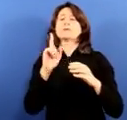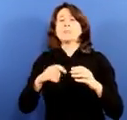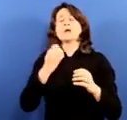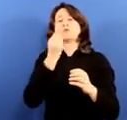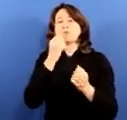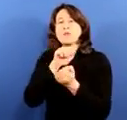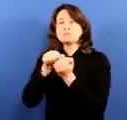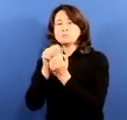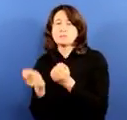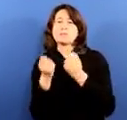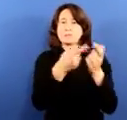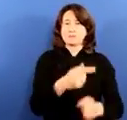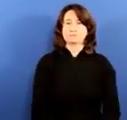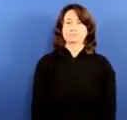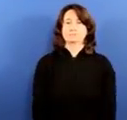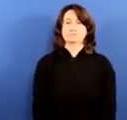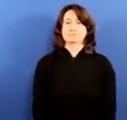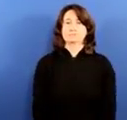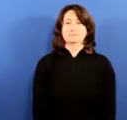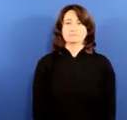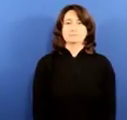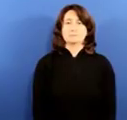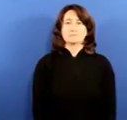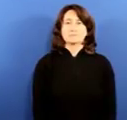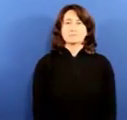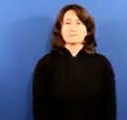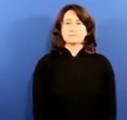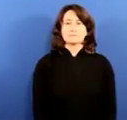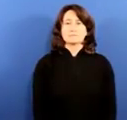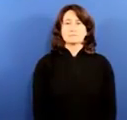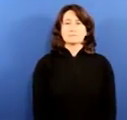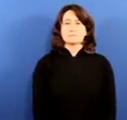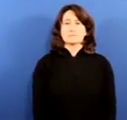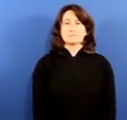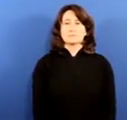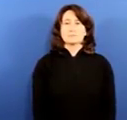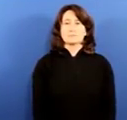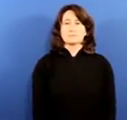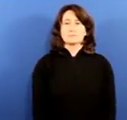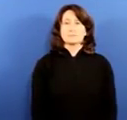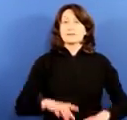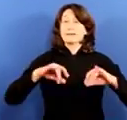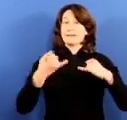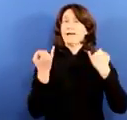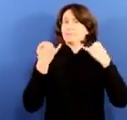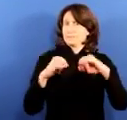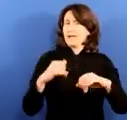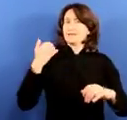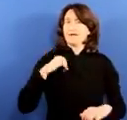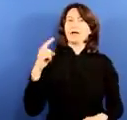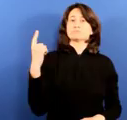baterako Busturian eta Galdamesen daude, eta 5-30 urte arteko kontzezioak dira, 4 proiektu egiteko balioko